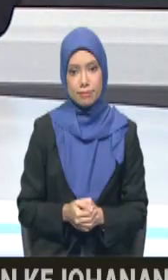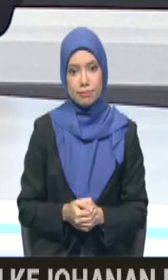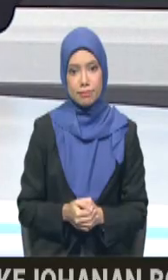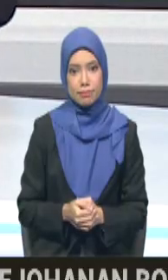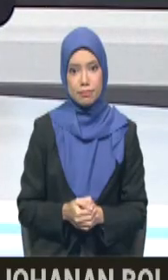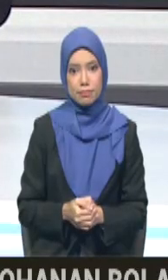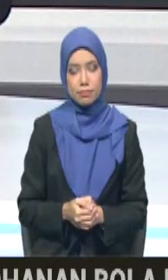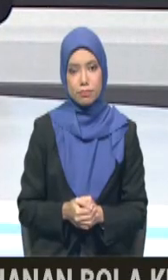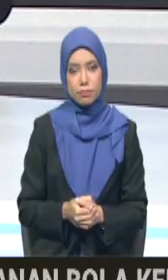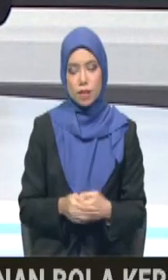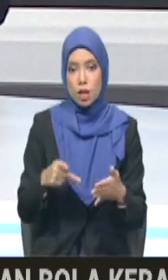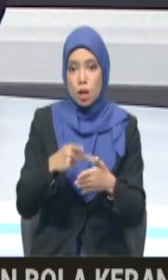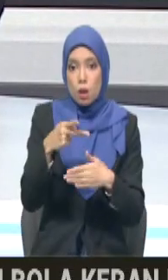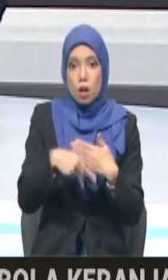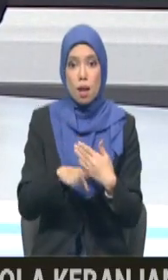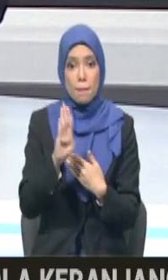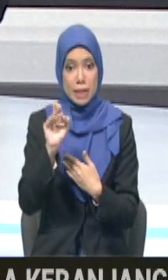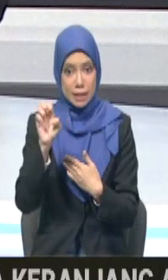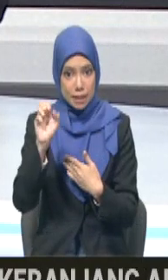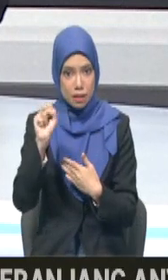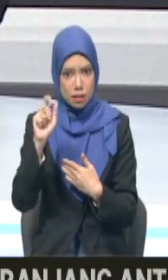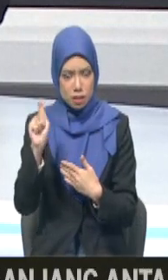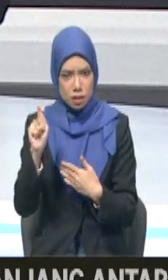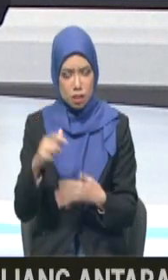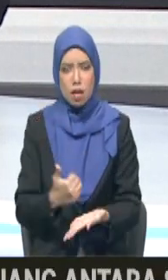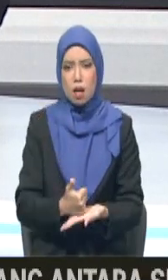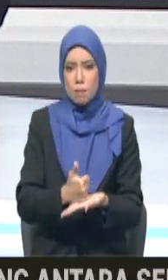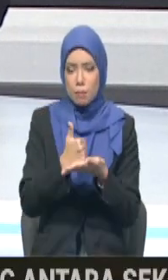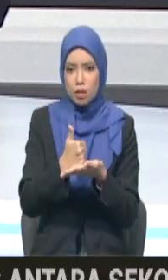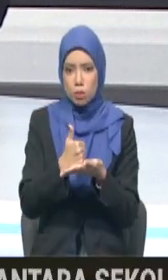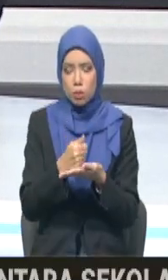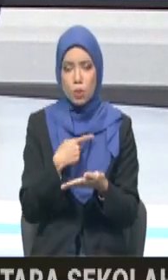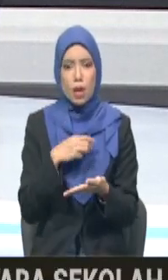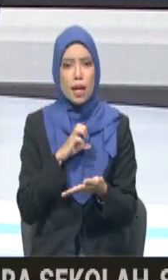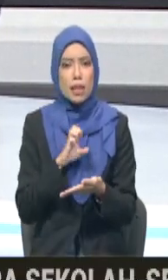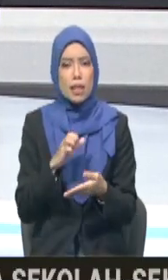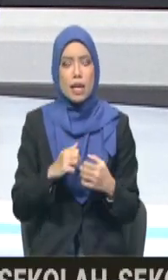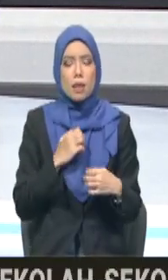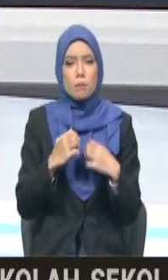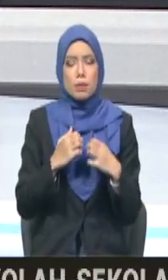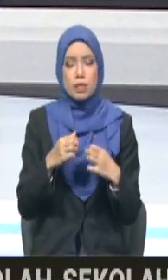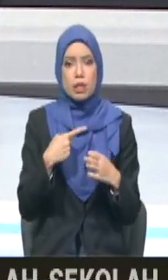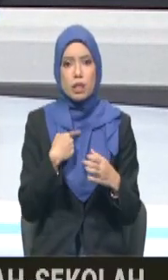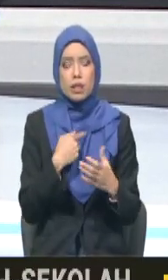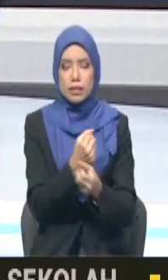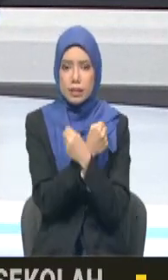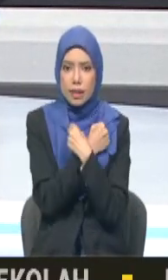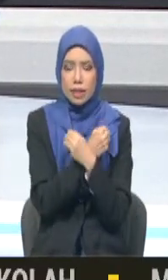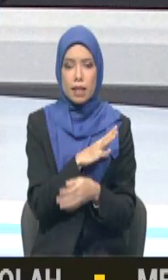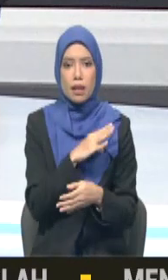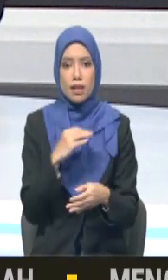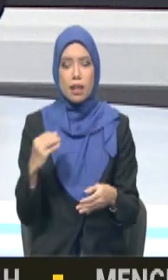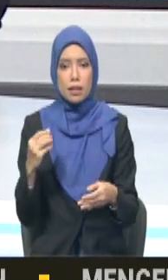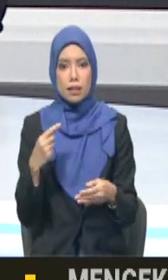aktiviti program best iaitu bantu empati sayangi dan tanggungjawab diungkayahkan bagi membantu